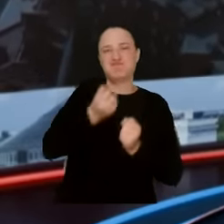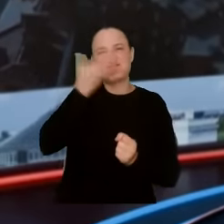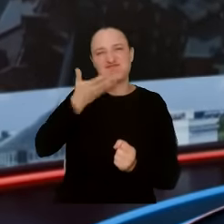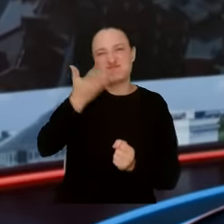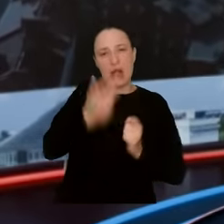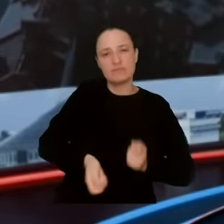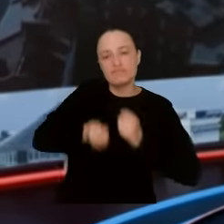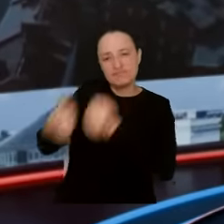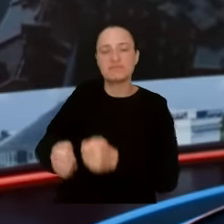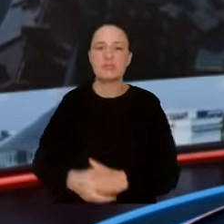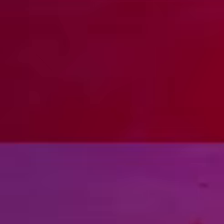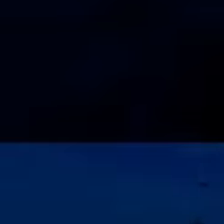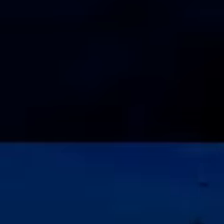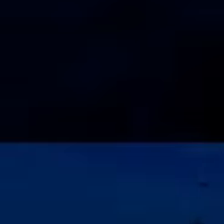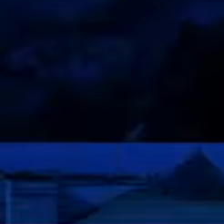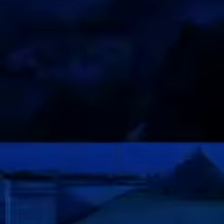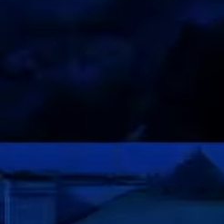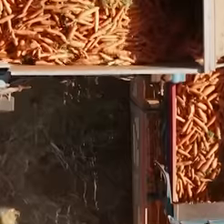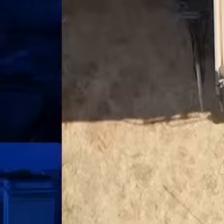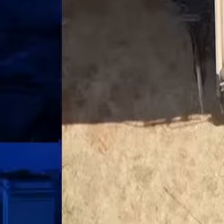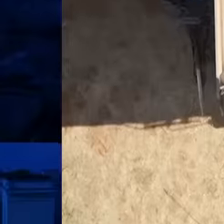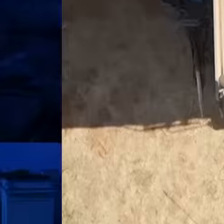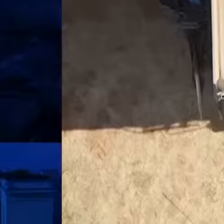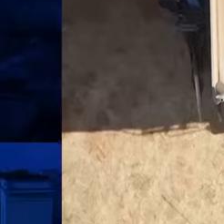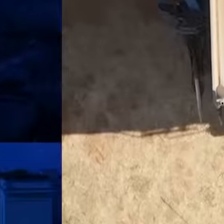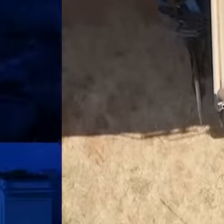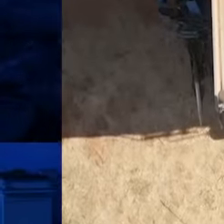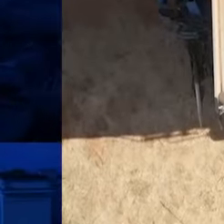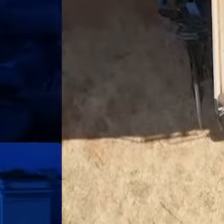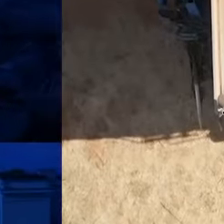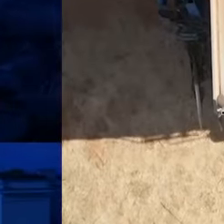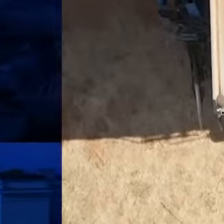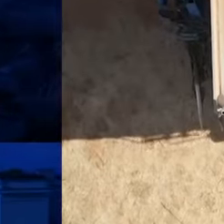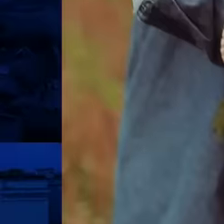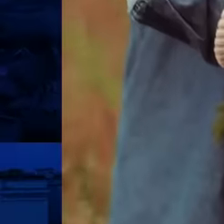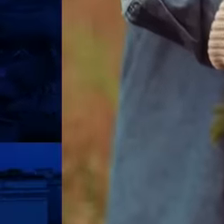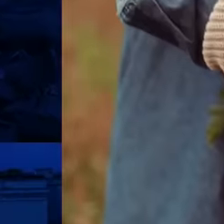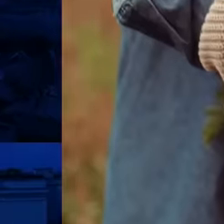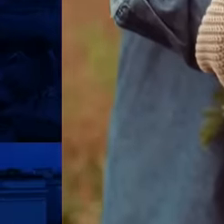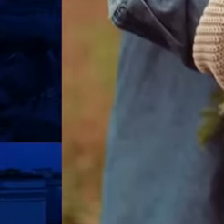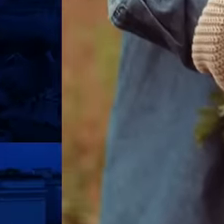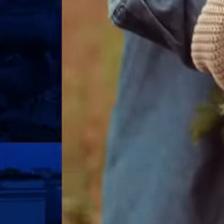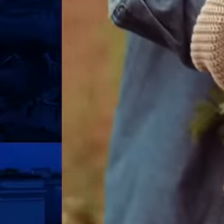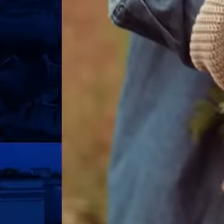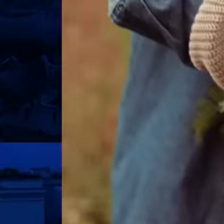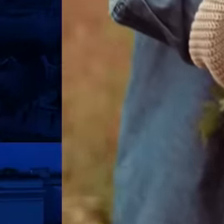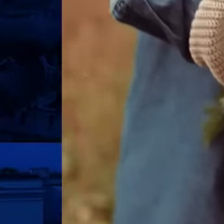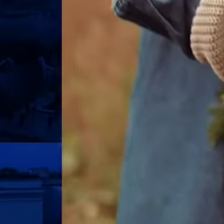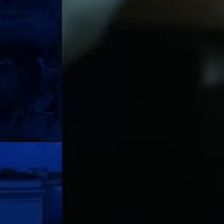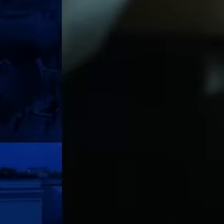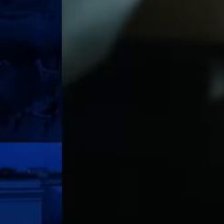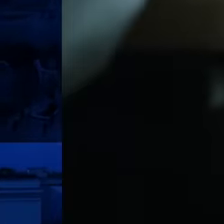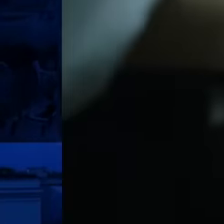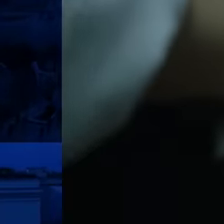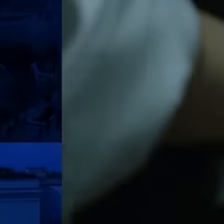Ekspres Plus. Rafał Patyra. Ruszamy. W Ekspresie Plus marchewkowy zawrót głowy. Świętujemy dziś Międzynarodowy Dzień